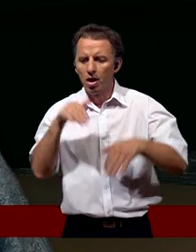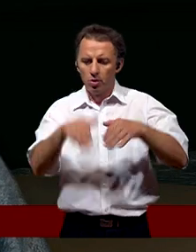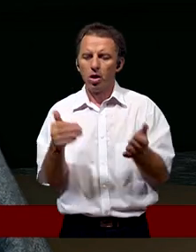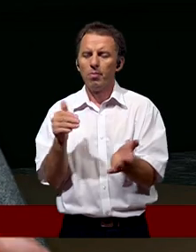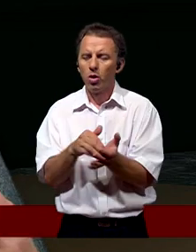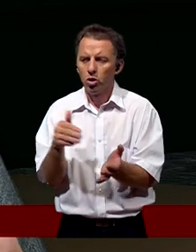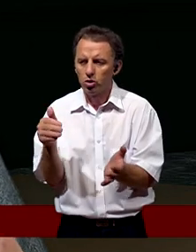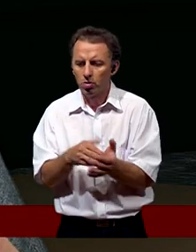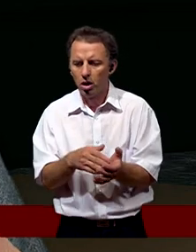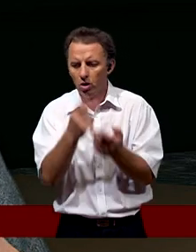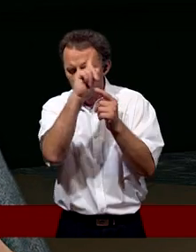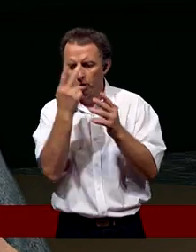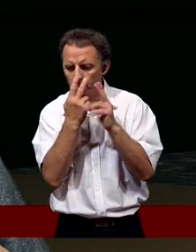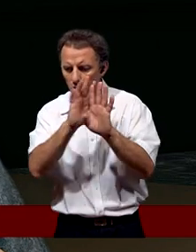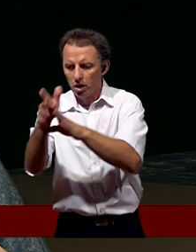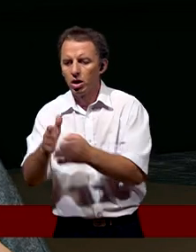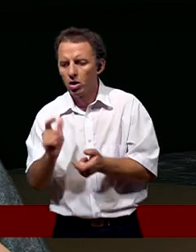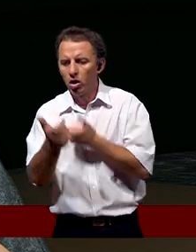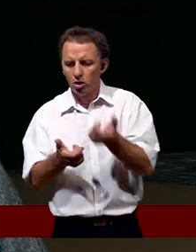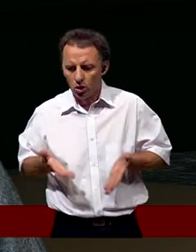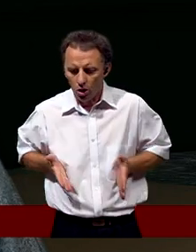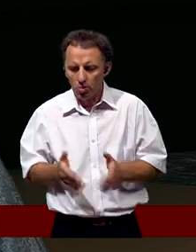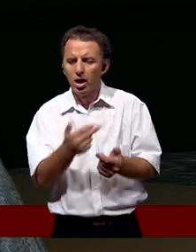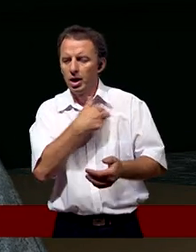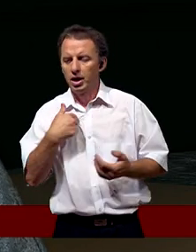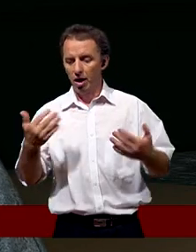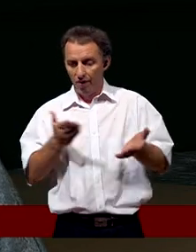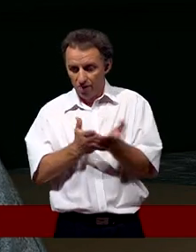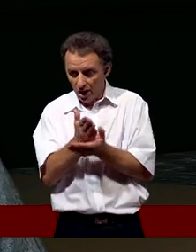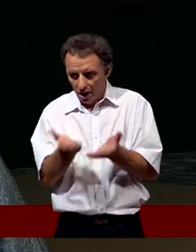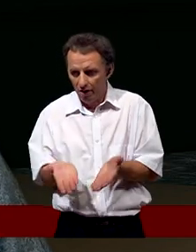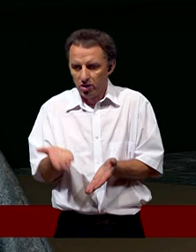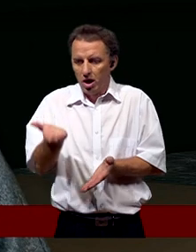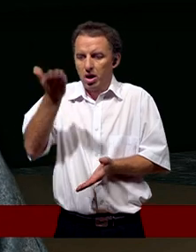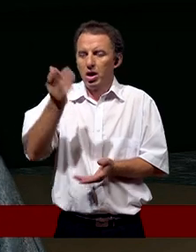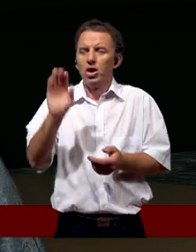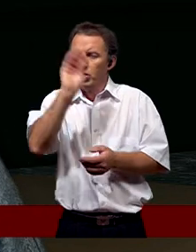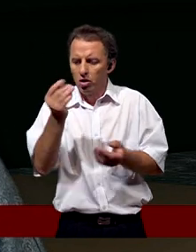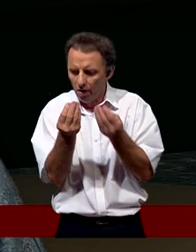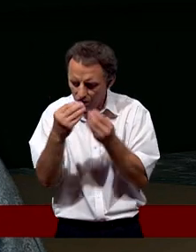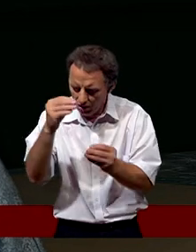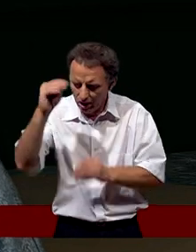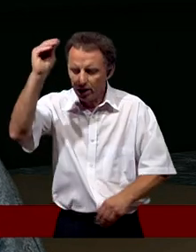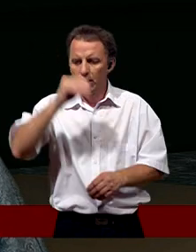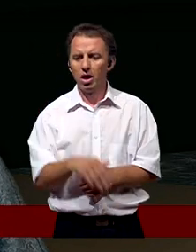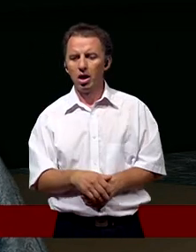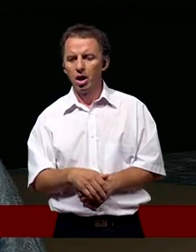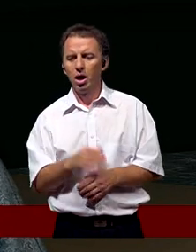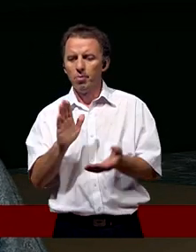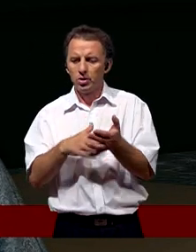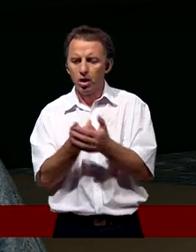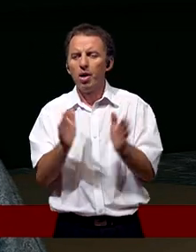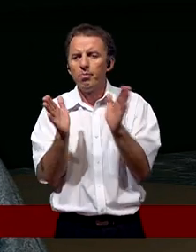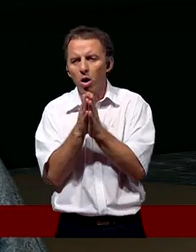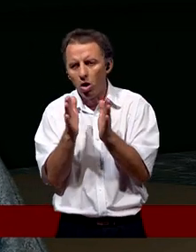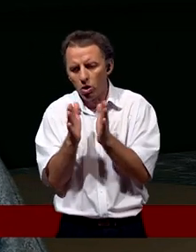Czasami może potrzebujemy, żeby Jezus nam pokazał trochę, co może zrobić. Wtedy nasza wiara wzrasta i możemy zobaczyć jeszcze więcej. Przykładem